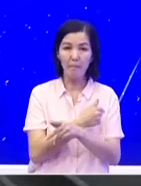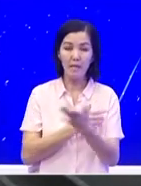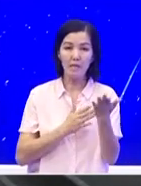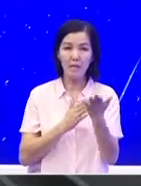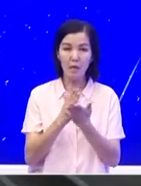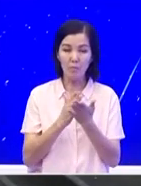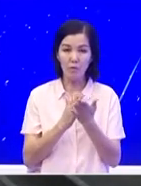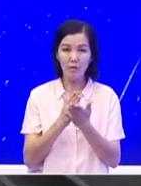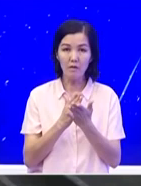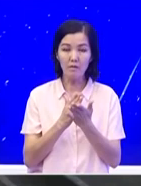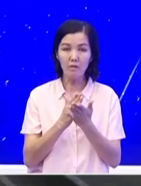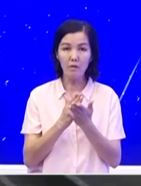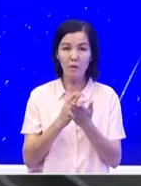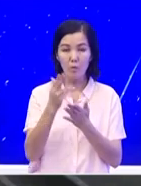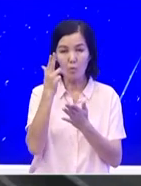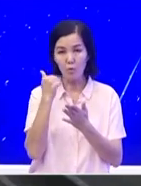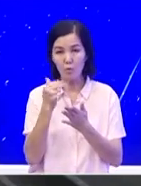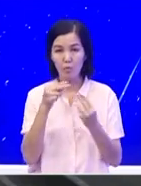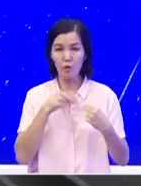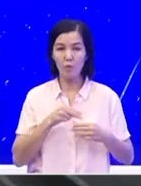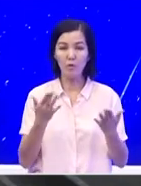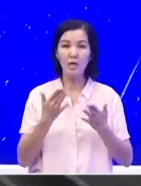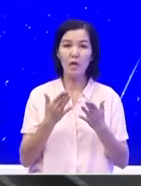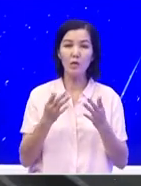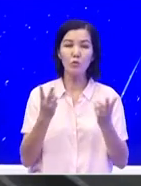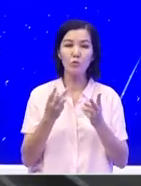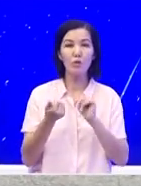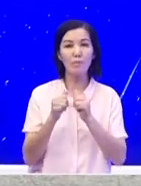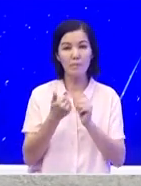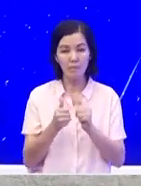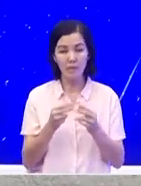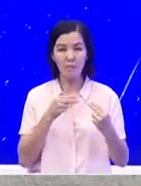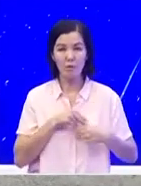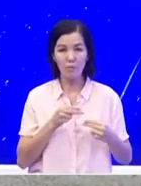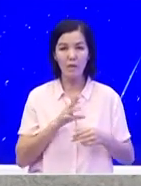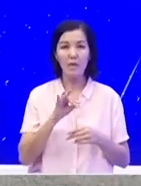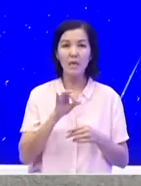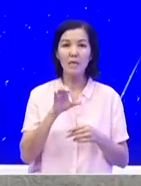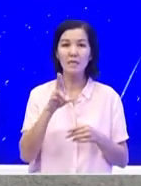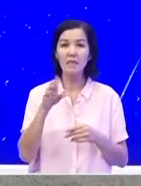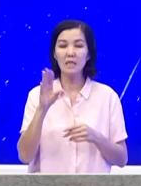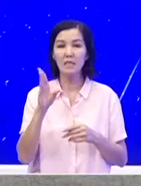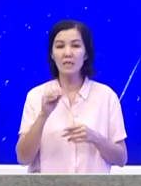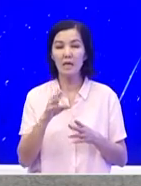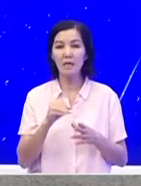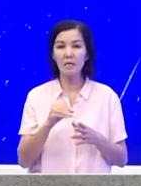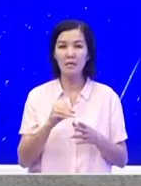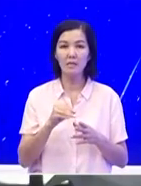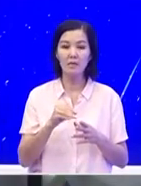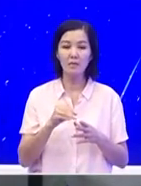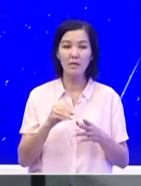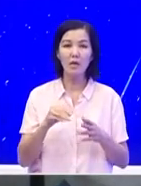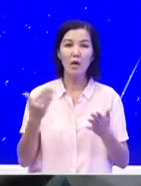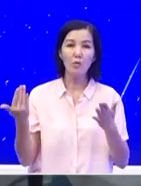тоже дали, как удобнее работать, какими сменами удобнее работать. Иссыкская многопрофильная больница строилась с учетом